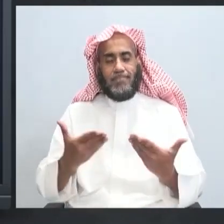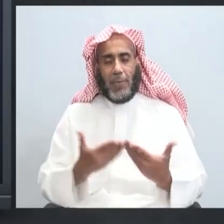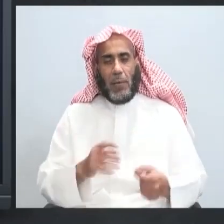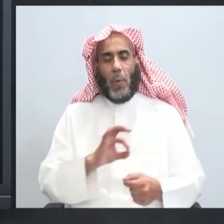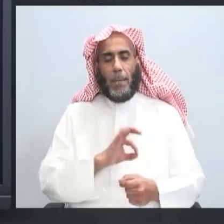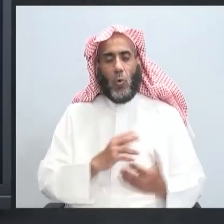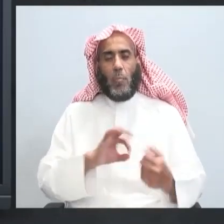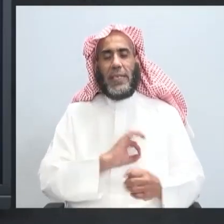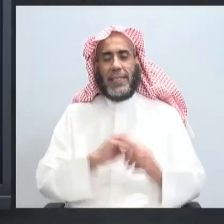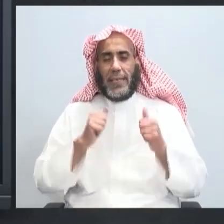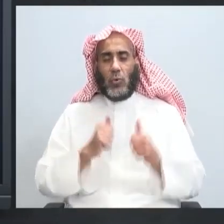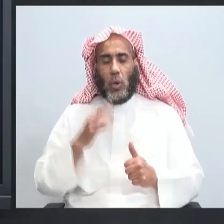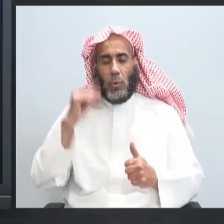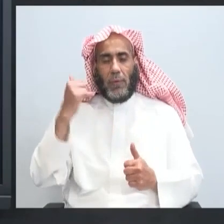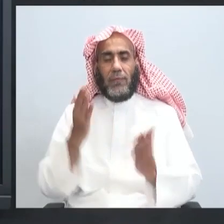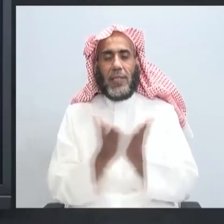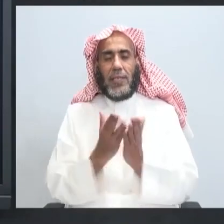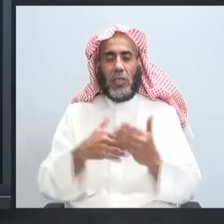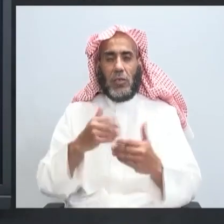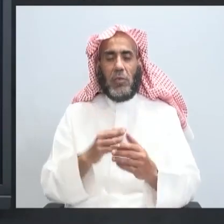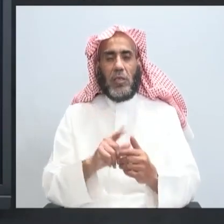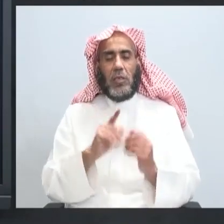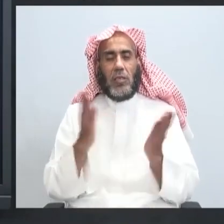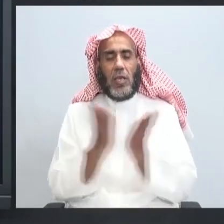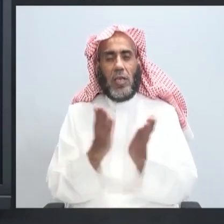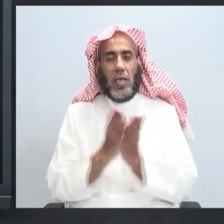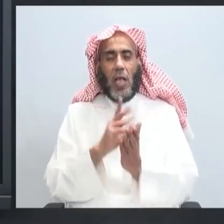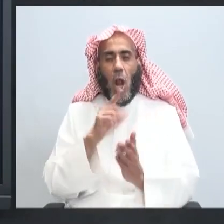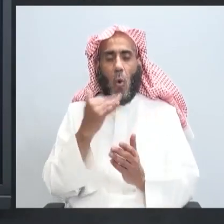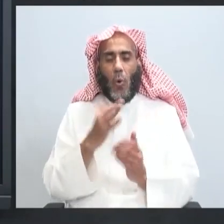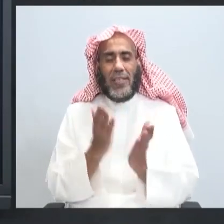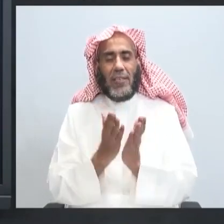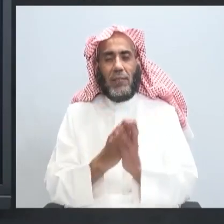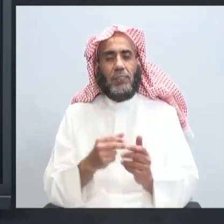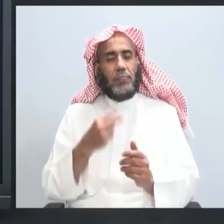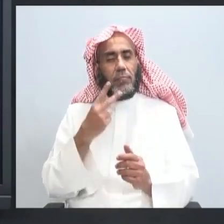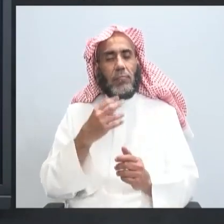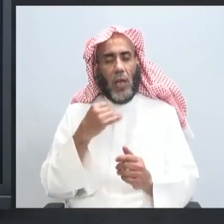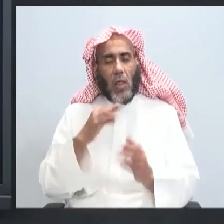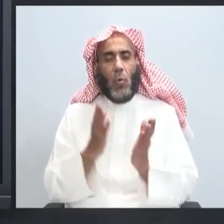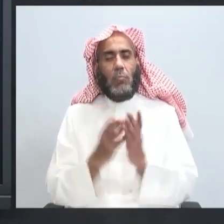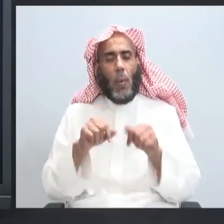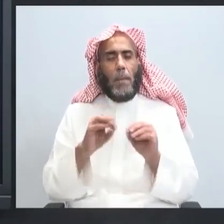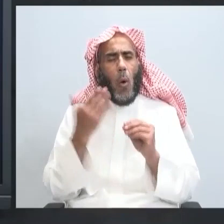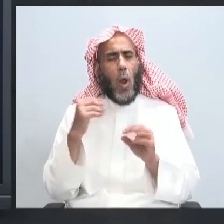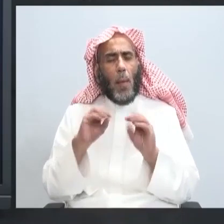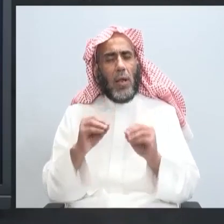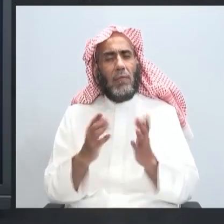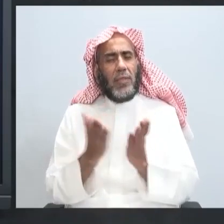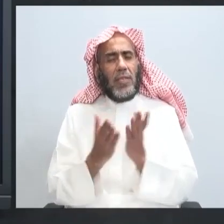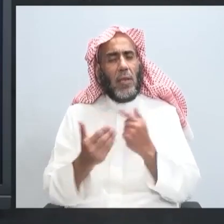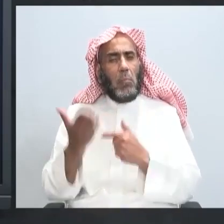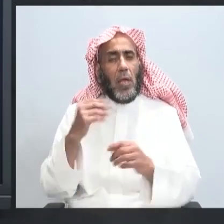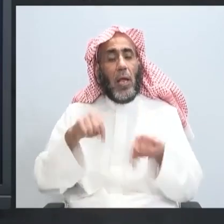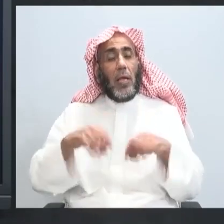بكم اعزائي الطلاب والطالبات في درس جديد في ماده الدراسات اللغويه للصف الثاني الثانوي كنا قد بدانا فيدرس الماضي الحديث